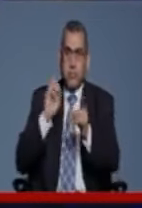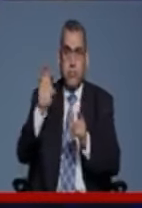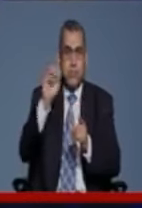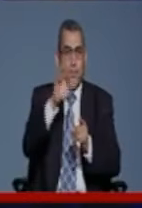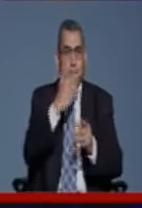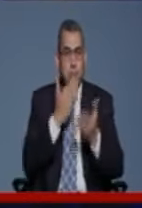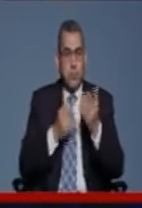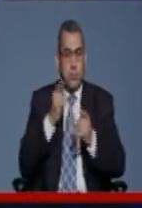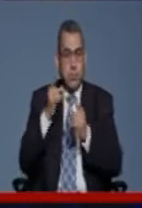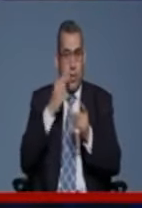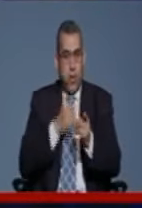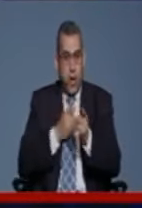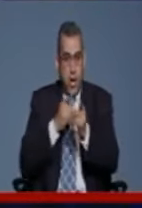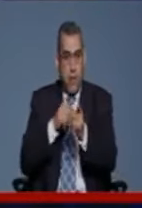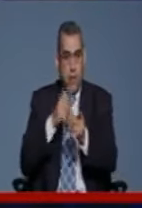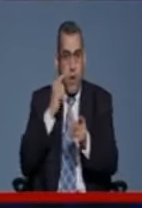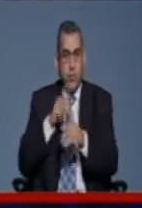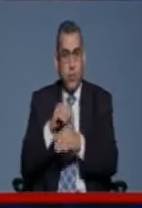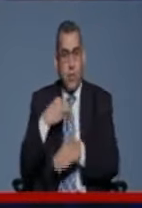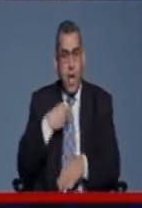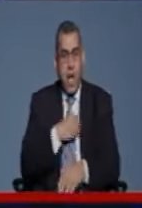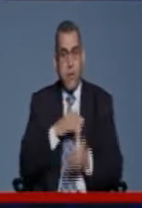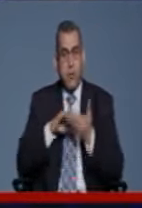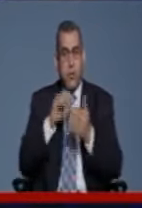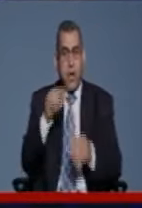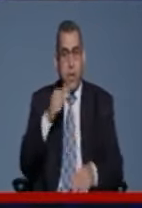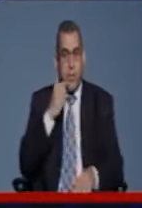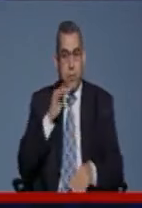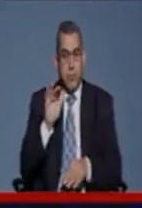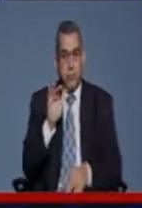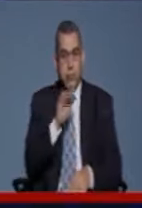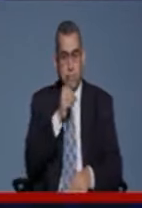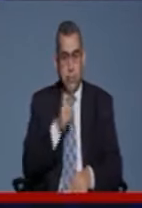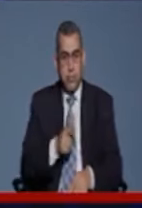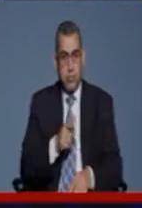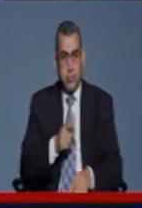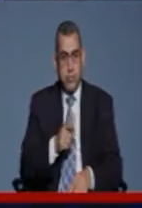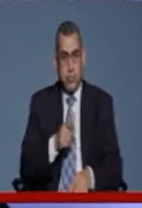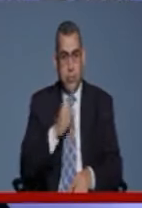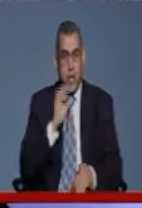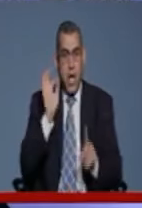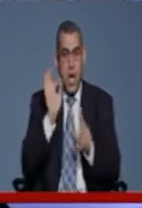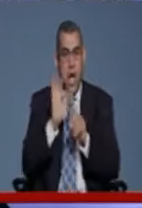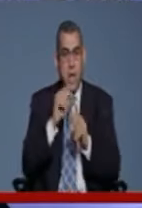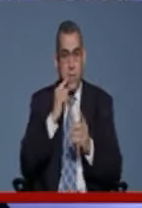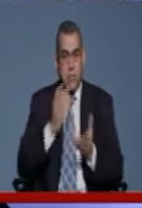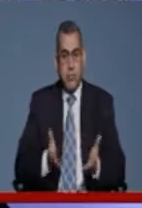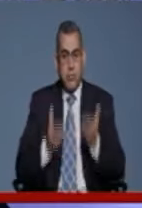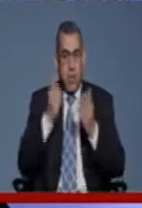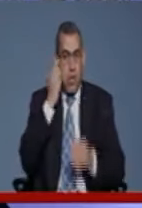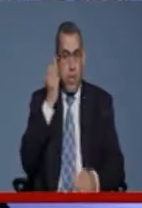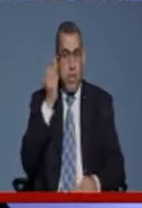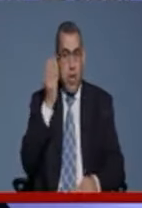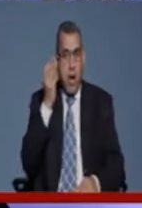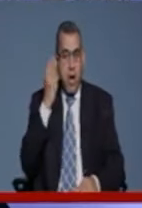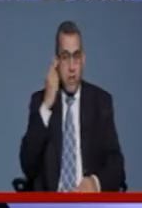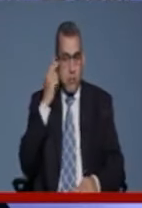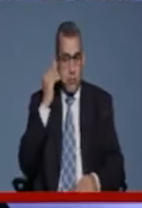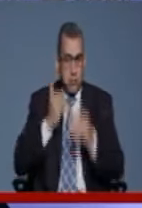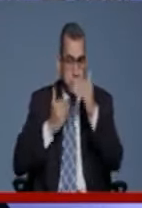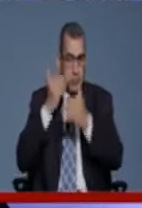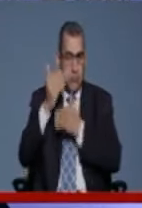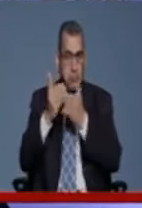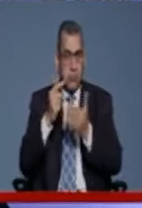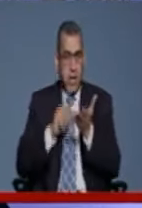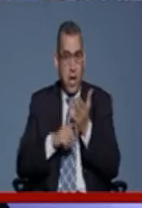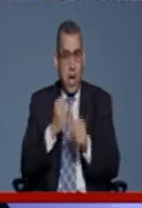كما يجرى تطوير أنشطة مبادرة جيل جديد بهدف الارتقاء بالمستوى الثقافي والفكري لدى براعم